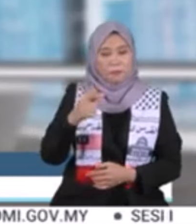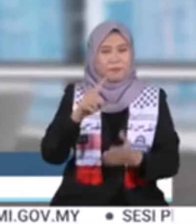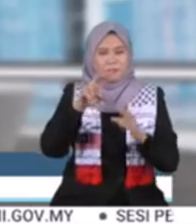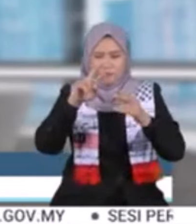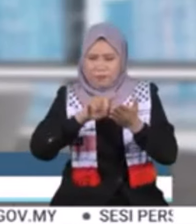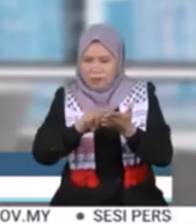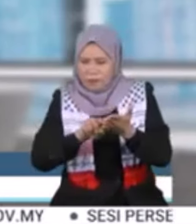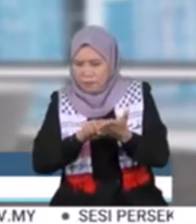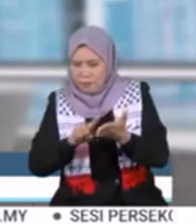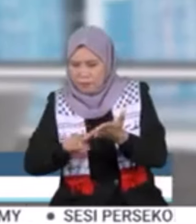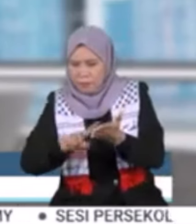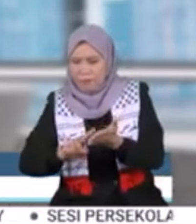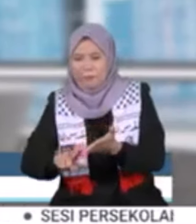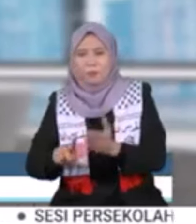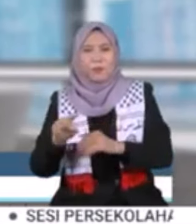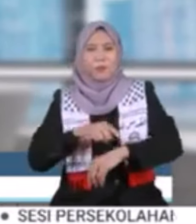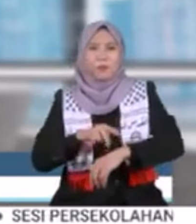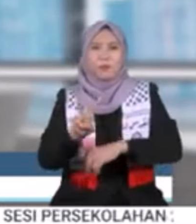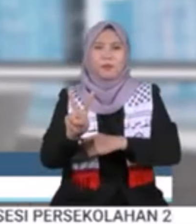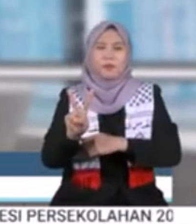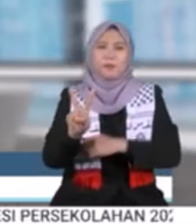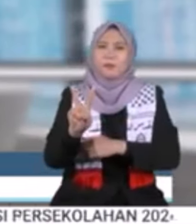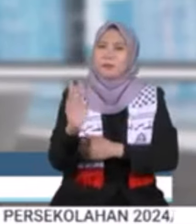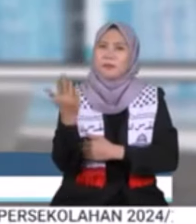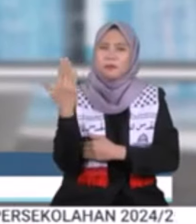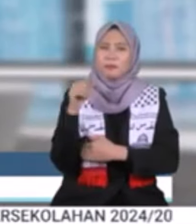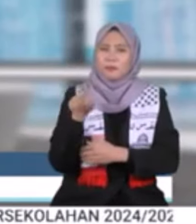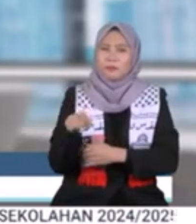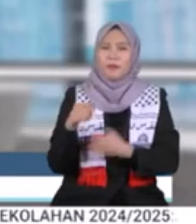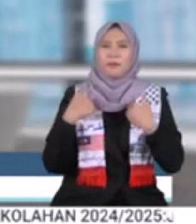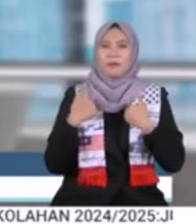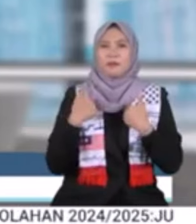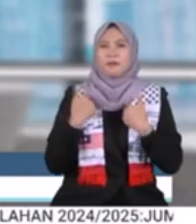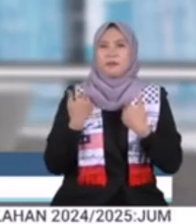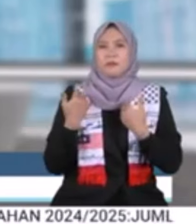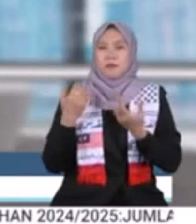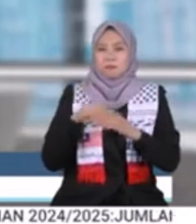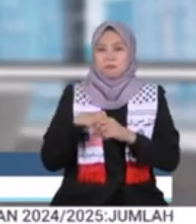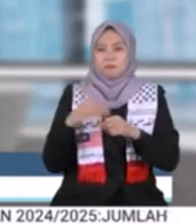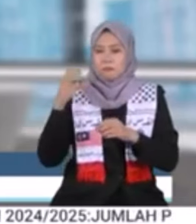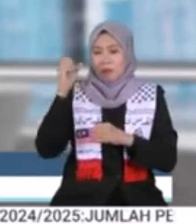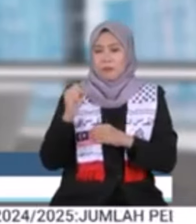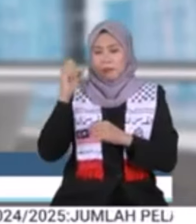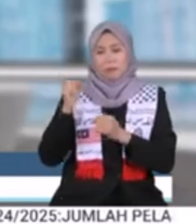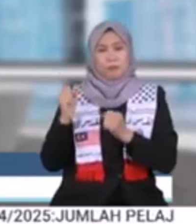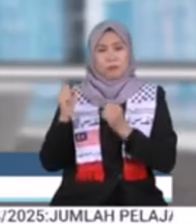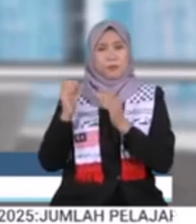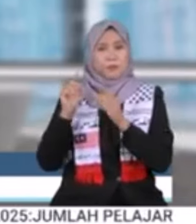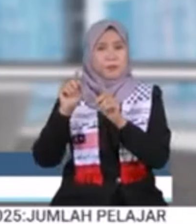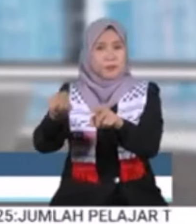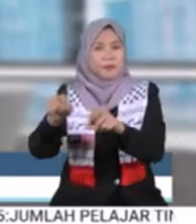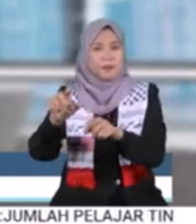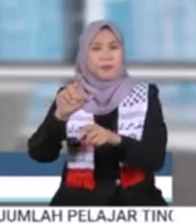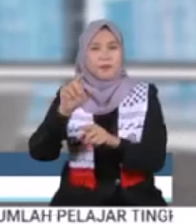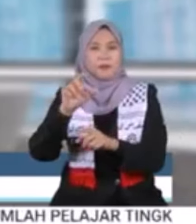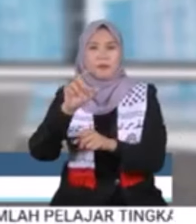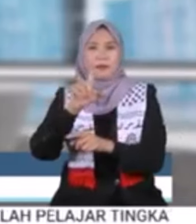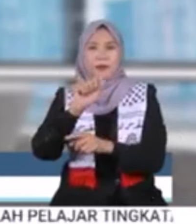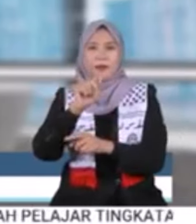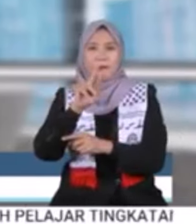kejadian sekitar pukul 2.30 pagi itu mendapati bas yang bawa 30 penumpang dalam perjalanan dari stesen Larkin Johor Bahru ke